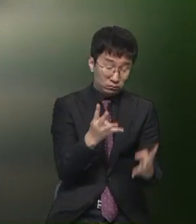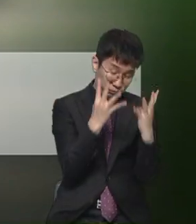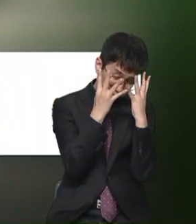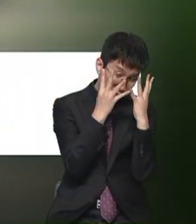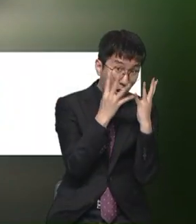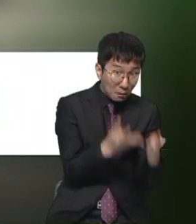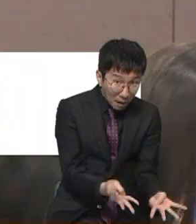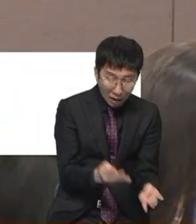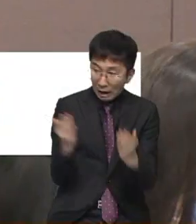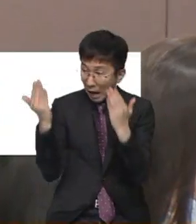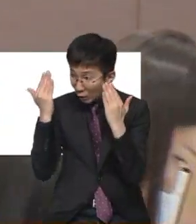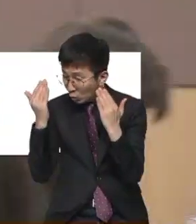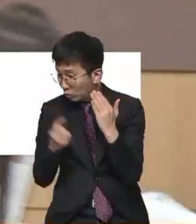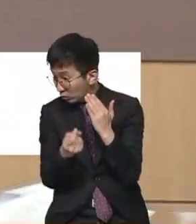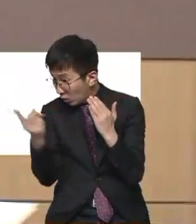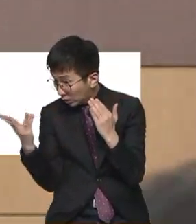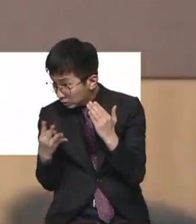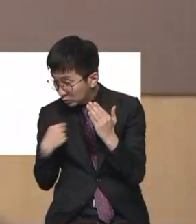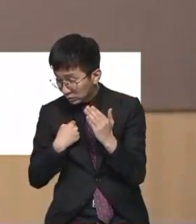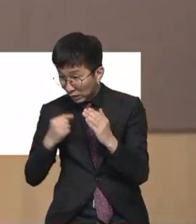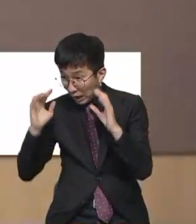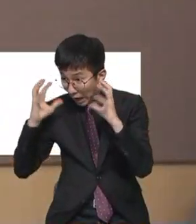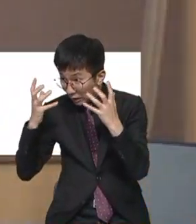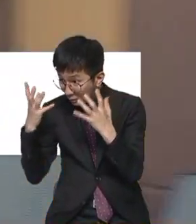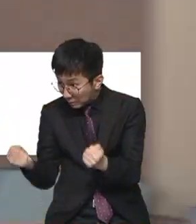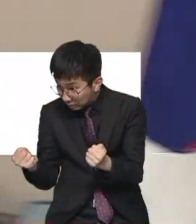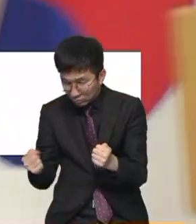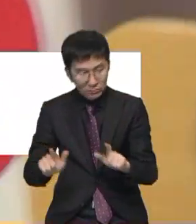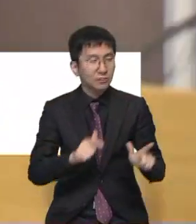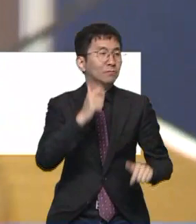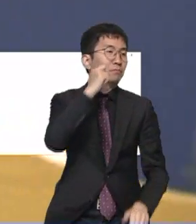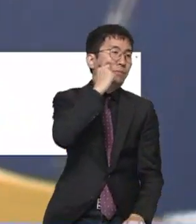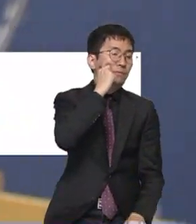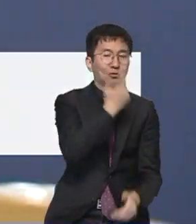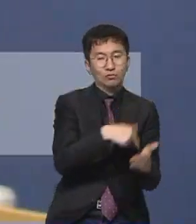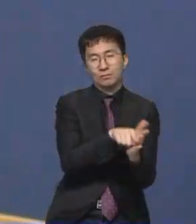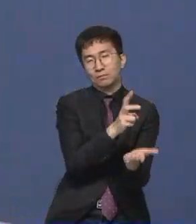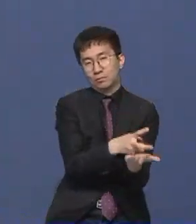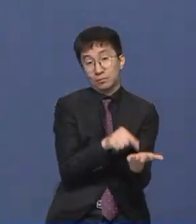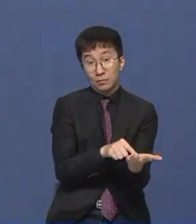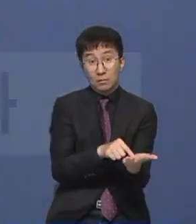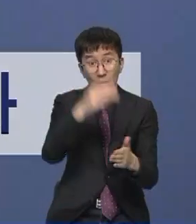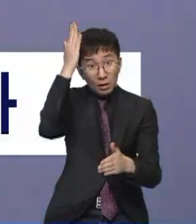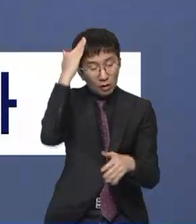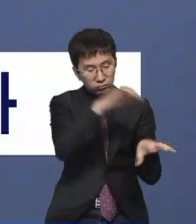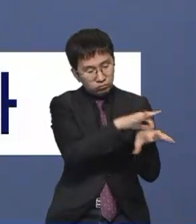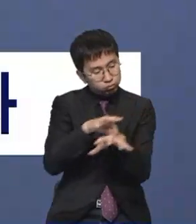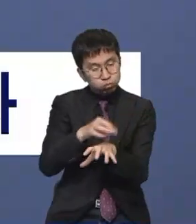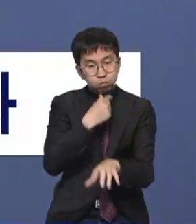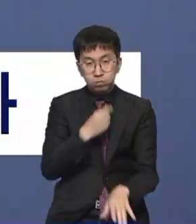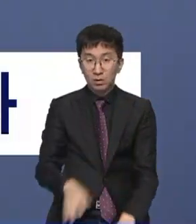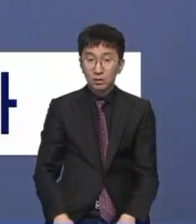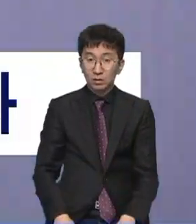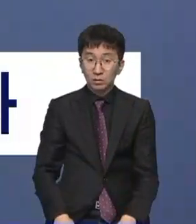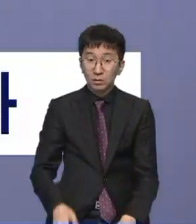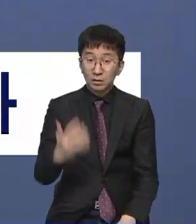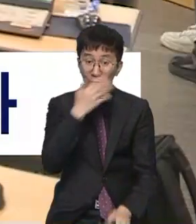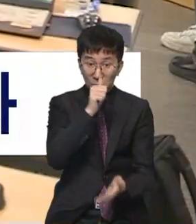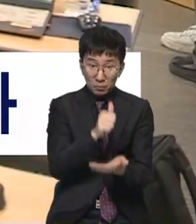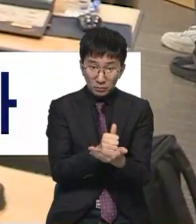우리 정부도 같은 취지의 이른바 한국형 제시카법 도입을 입법 예고합니다. 고위험 성범죄자가